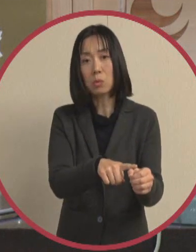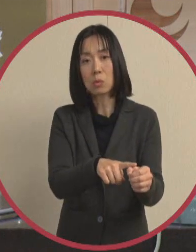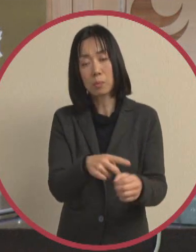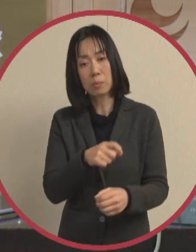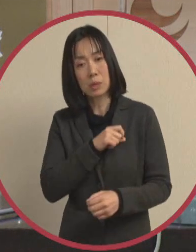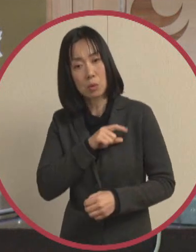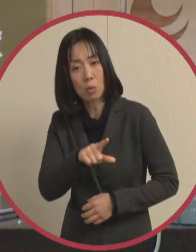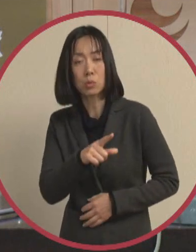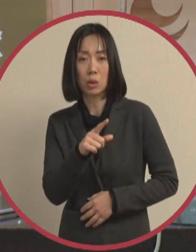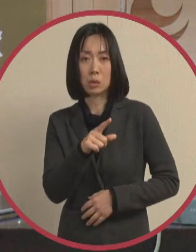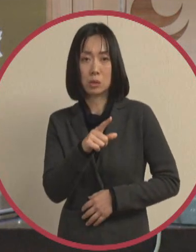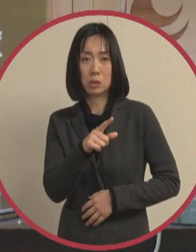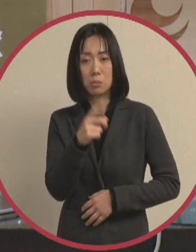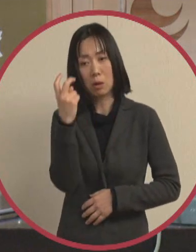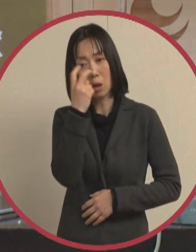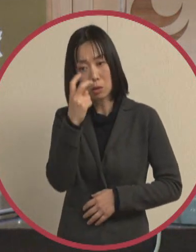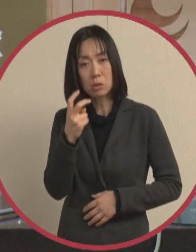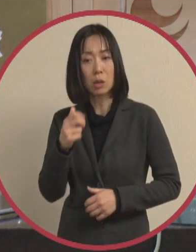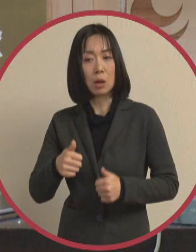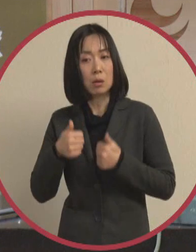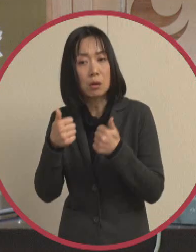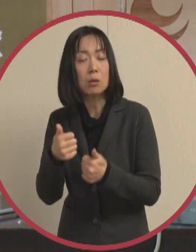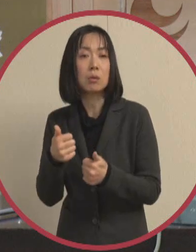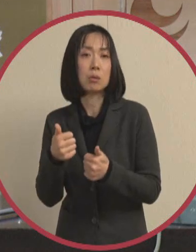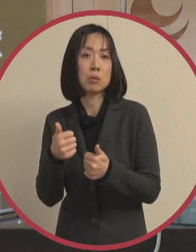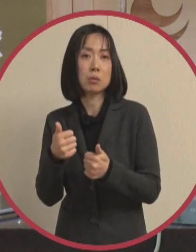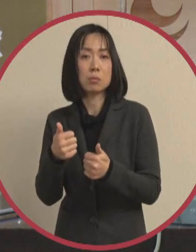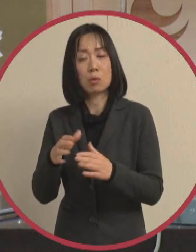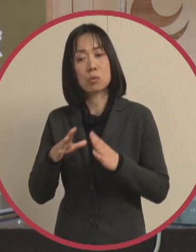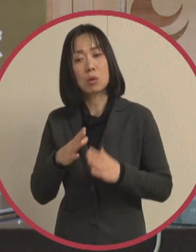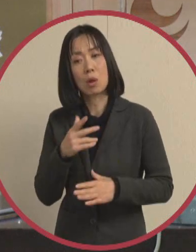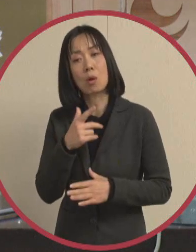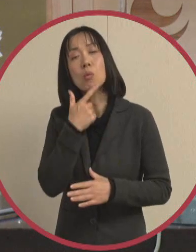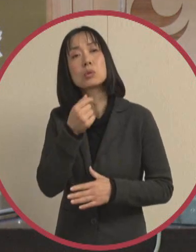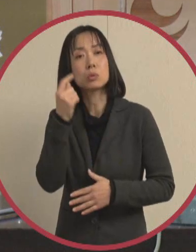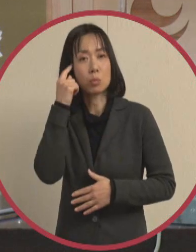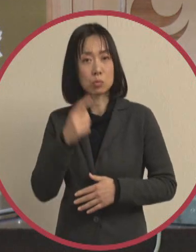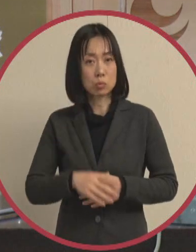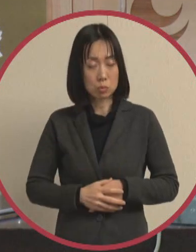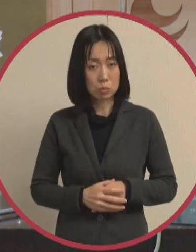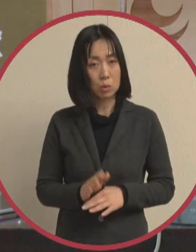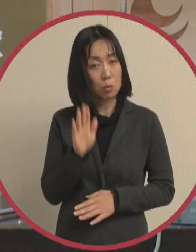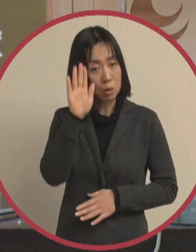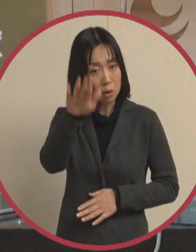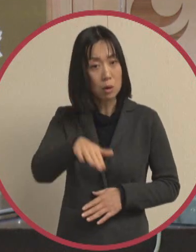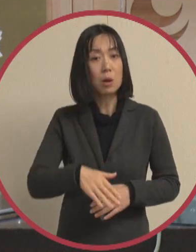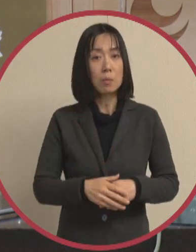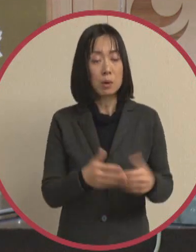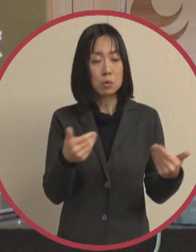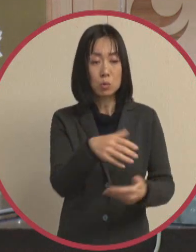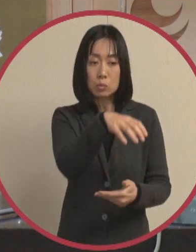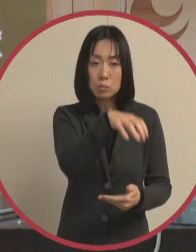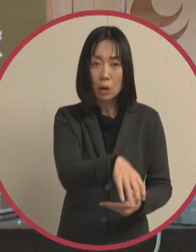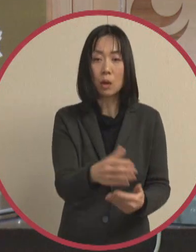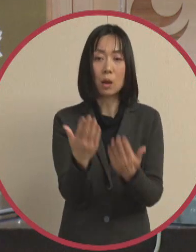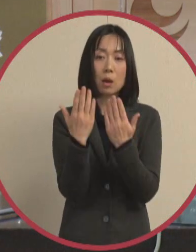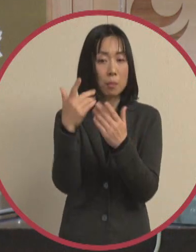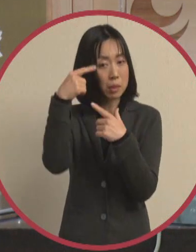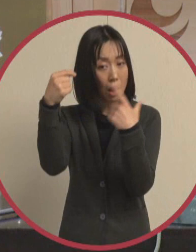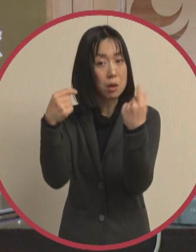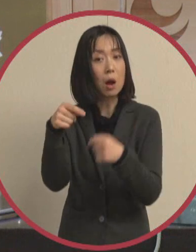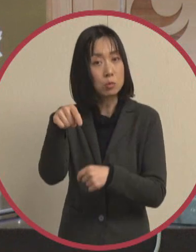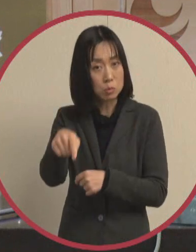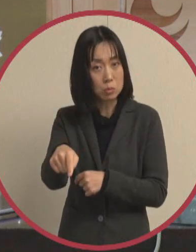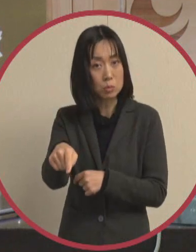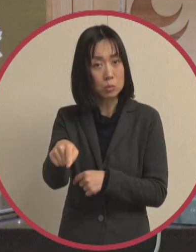ります。で、今後を考えますと、職場であるとか、大学といったような、